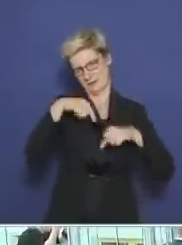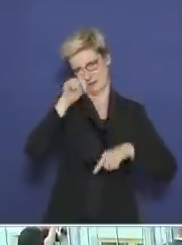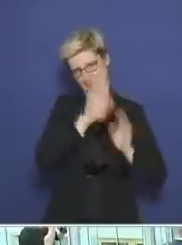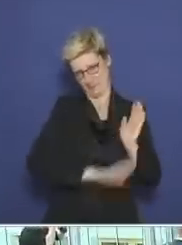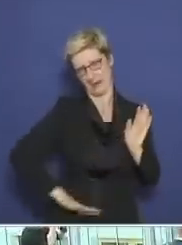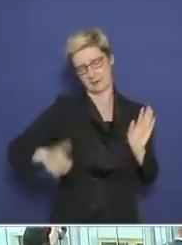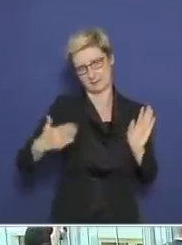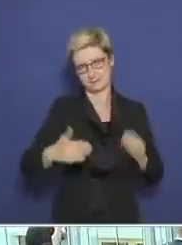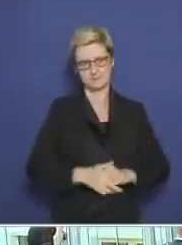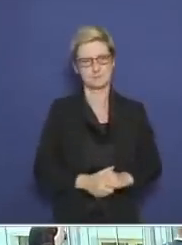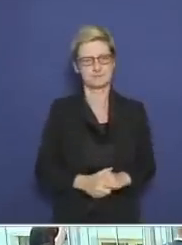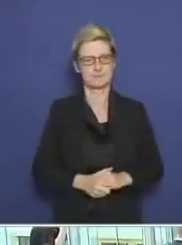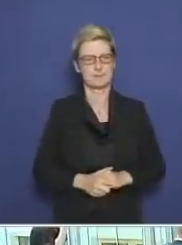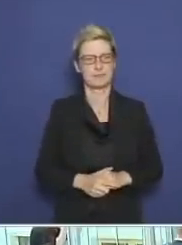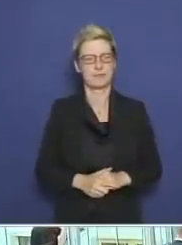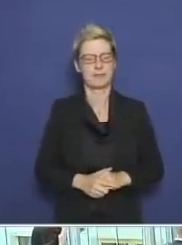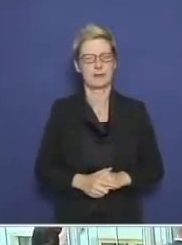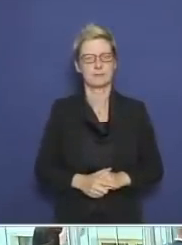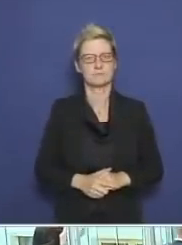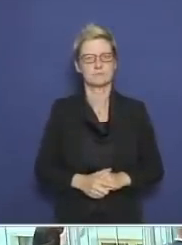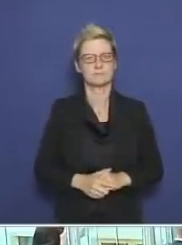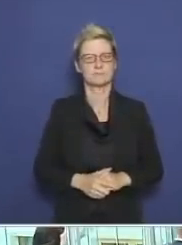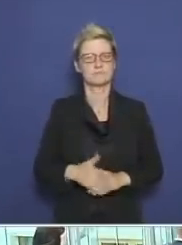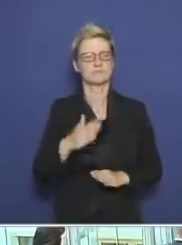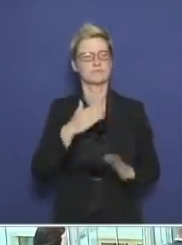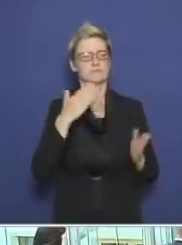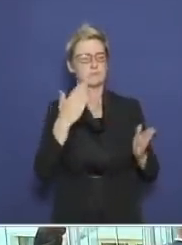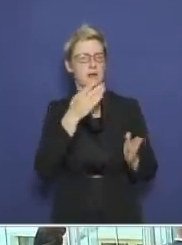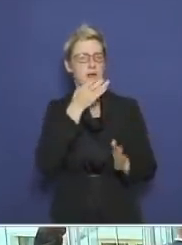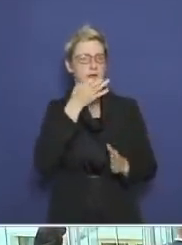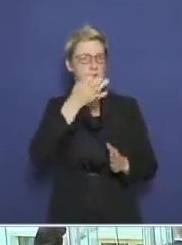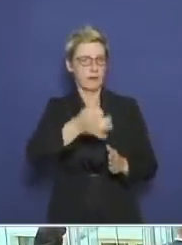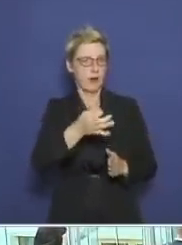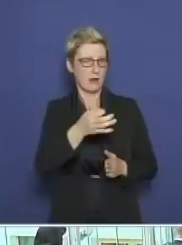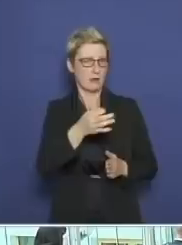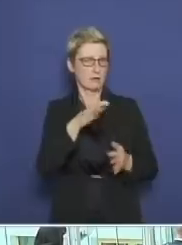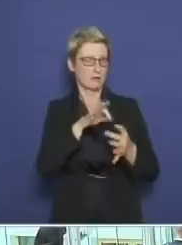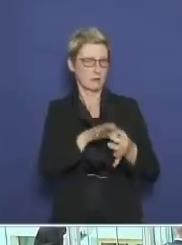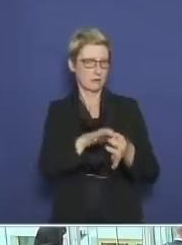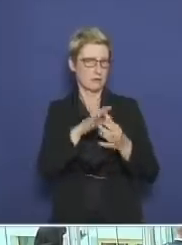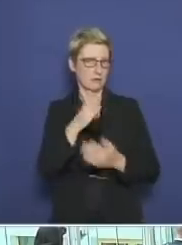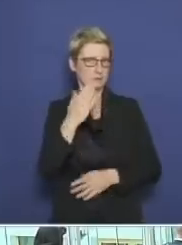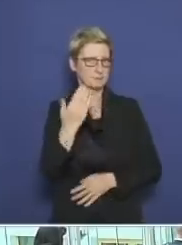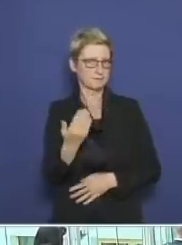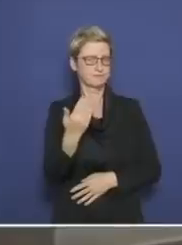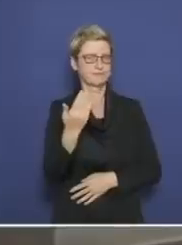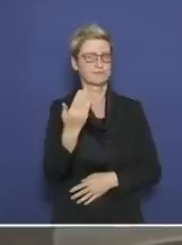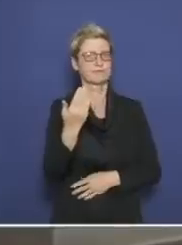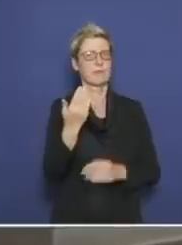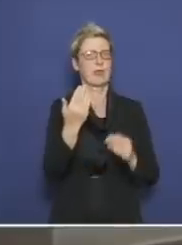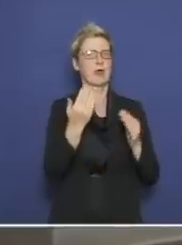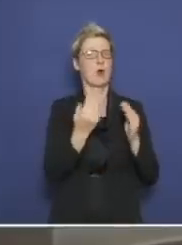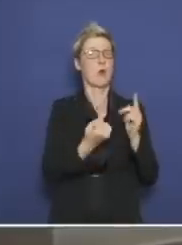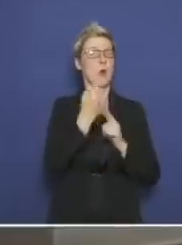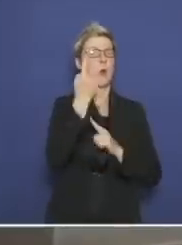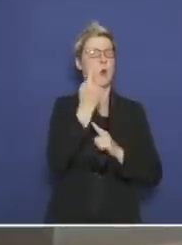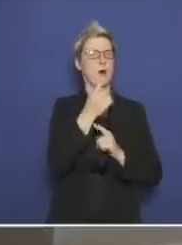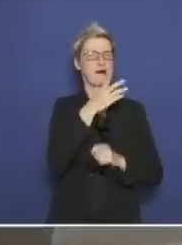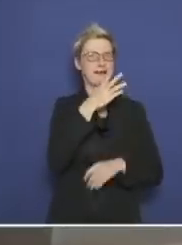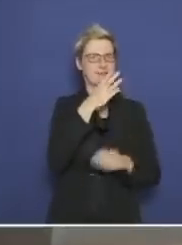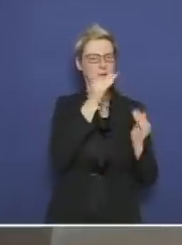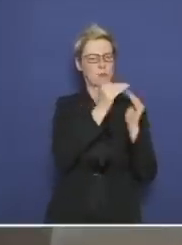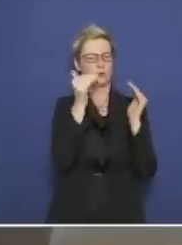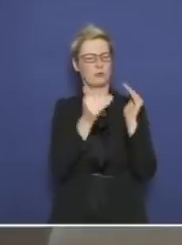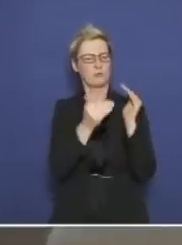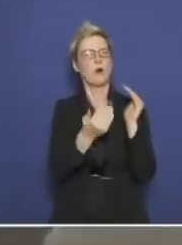Herr Wieler, Herr Spahn, ich hätte eine Frage, ob es konkrete Folgen gibt, die aus dieser Herabstufung der Gefährdungslage